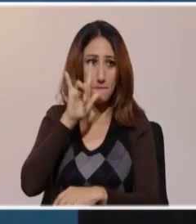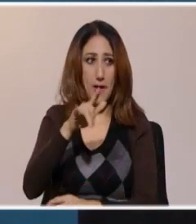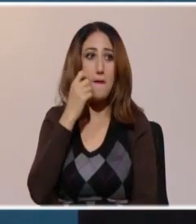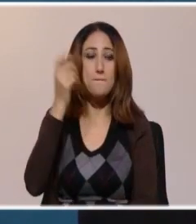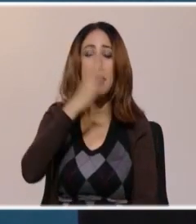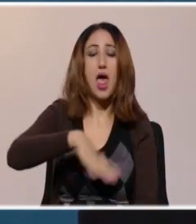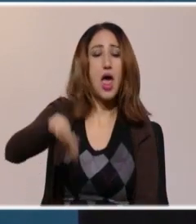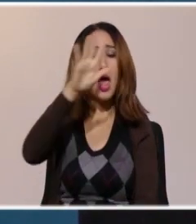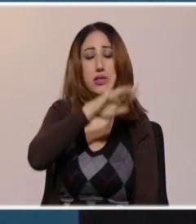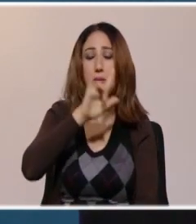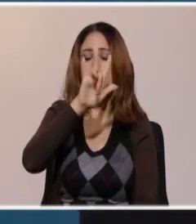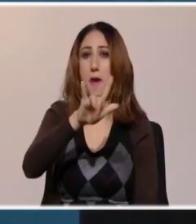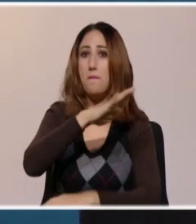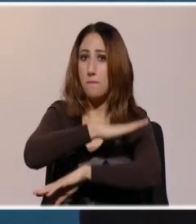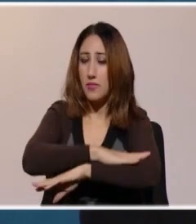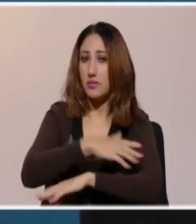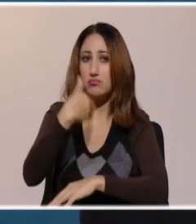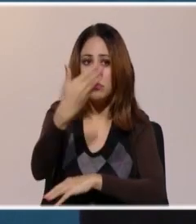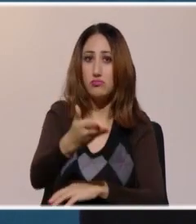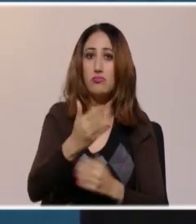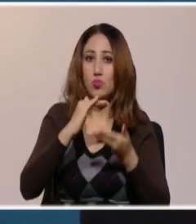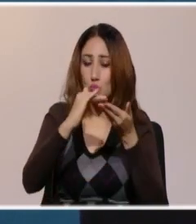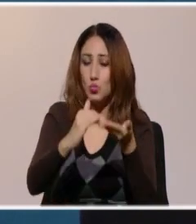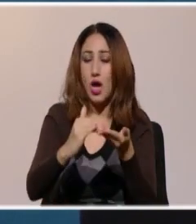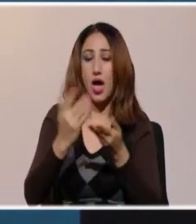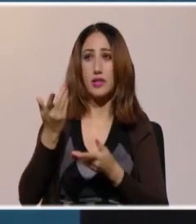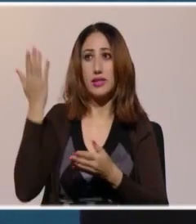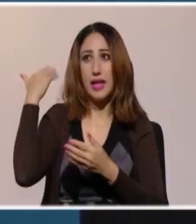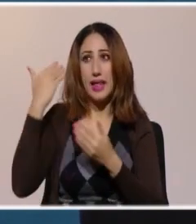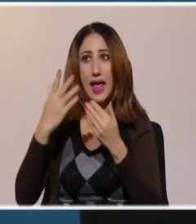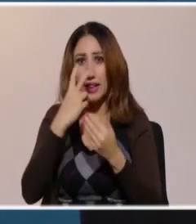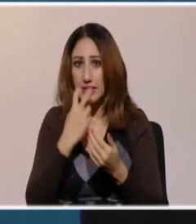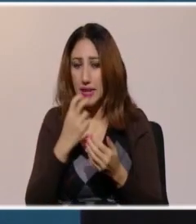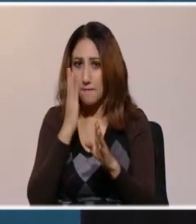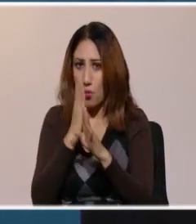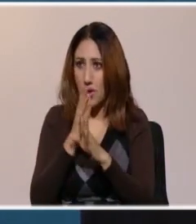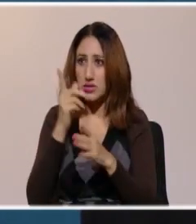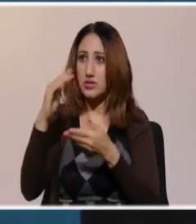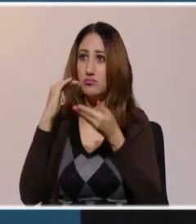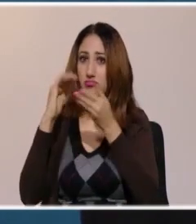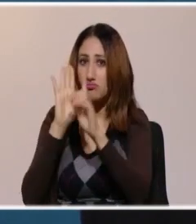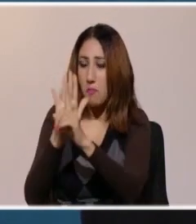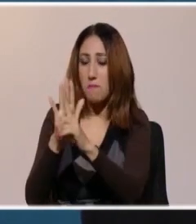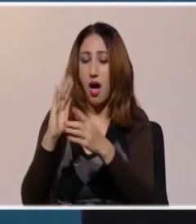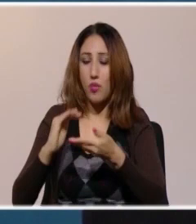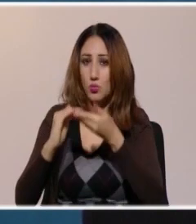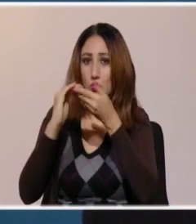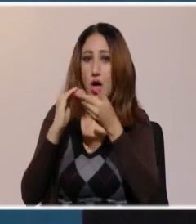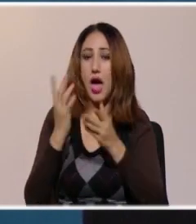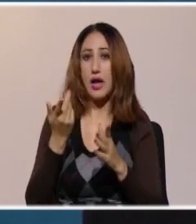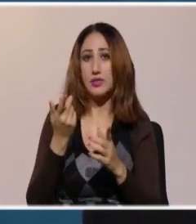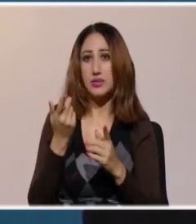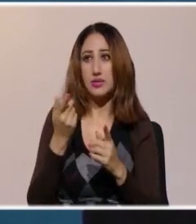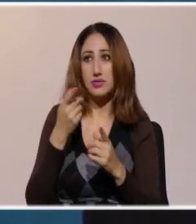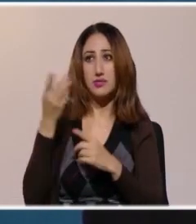كلها وتقديره للناس واللي لهم تاريخ واللي لهم يعني سيرة ذاتية